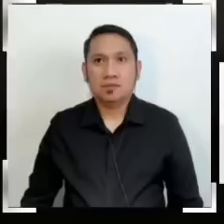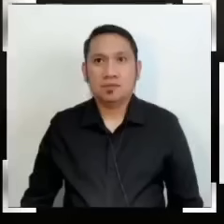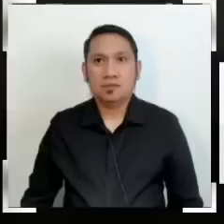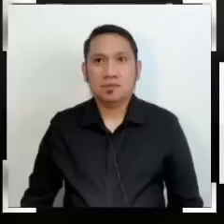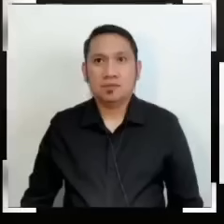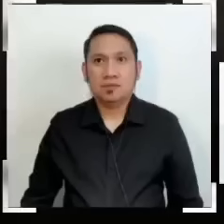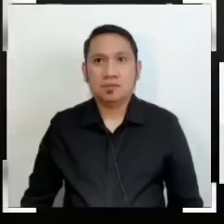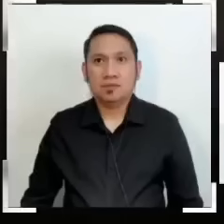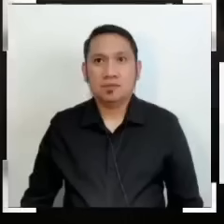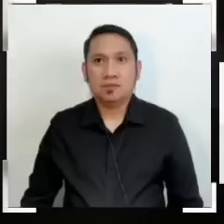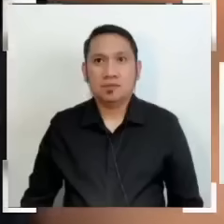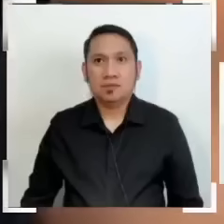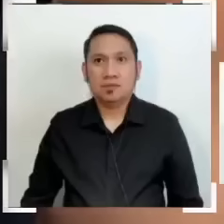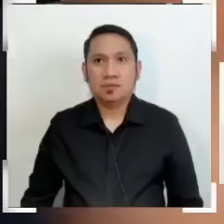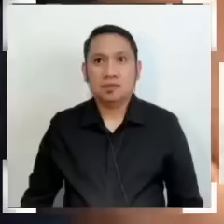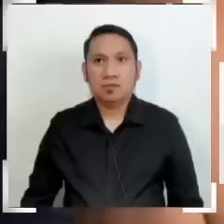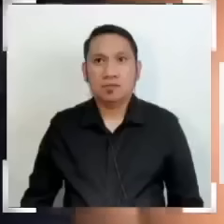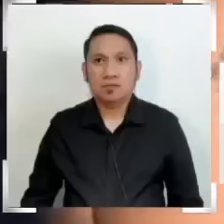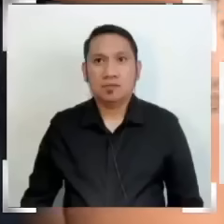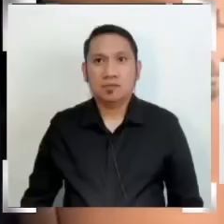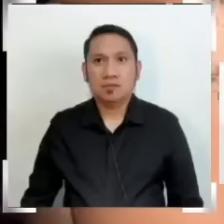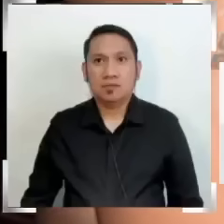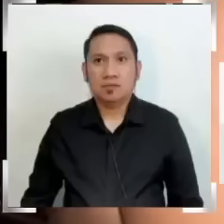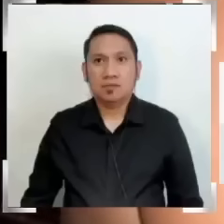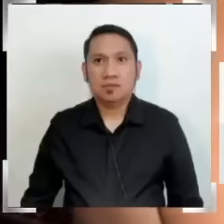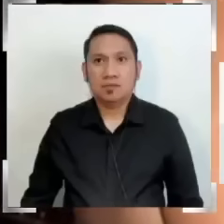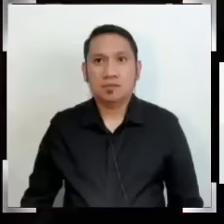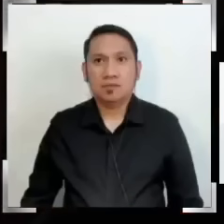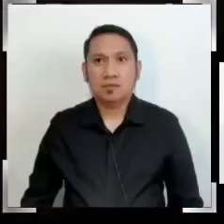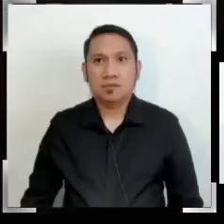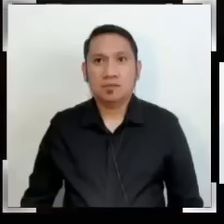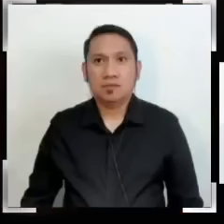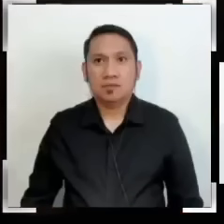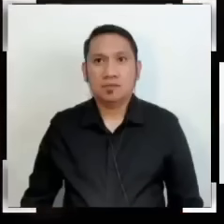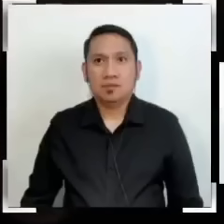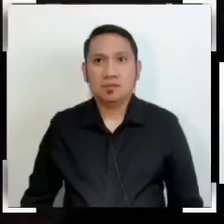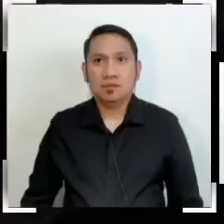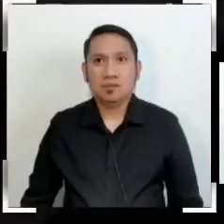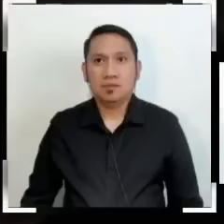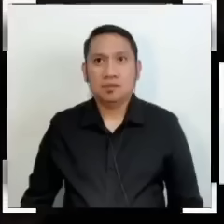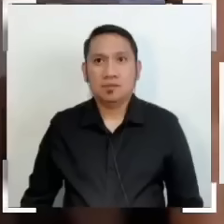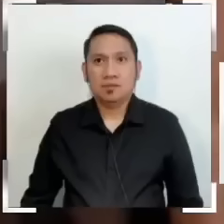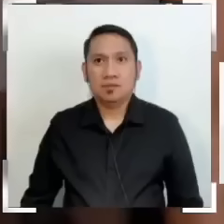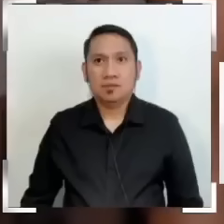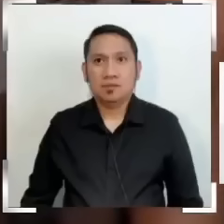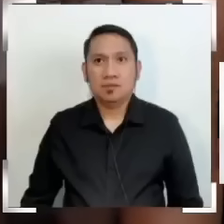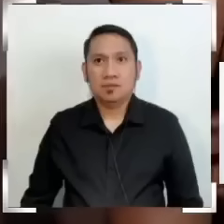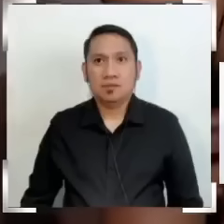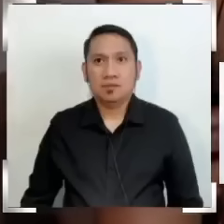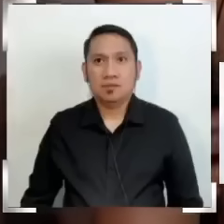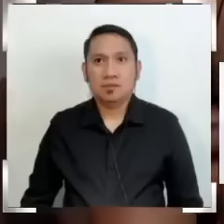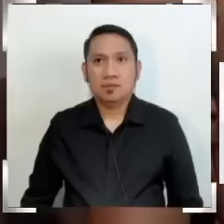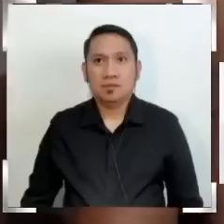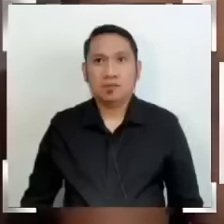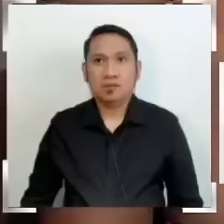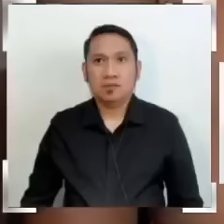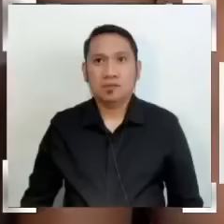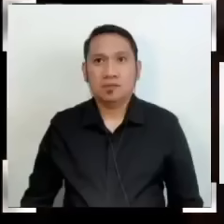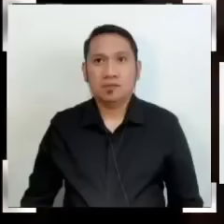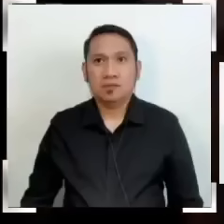nakuha, natumpok lahat. Kahit damit, wala na rin nabitbit ang pamilya ni Eduardo na 50 taon ang nakatira